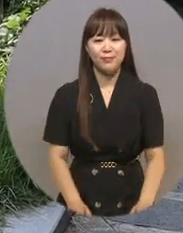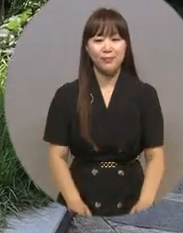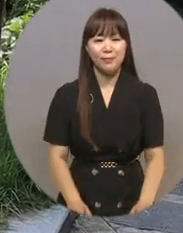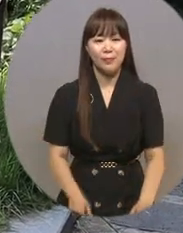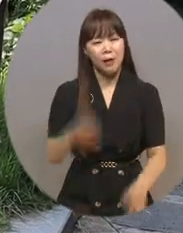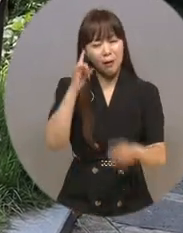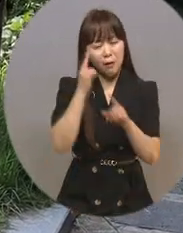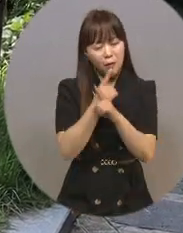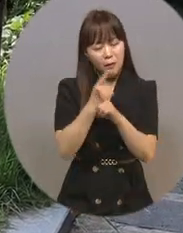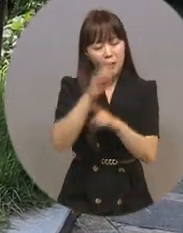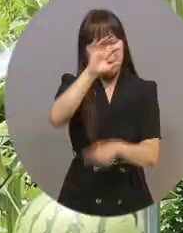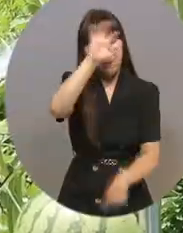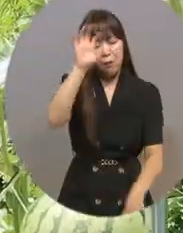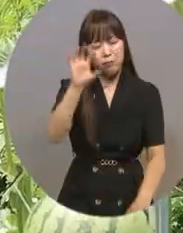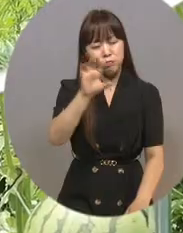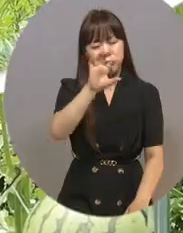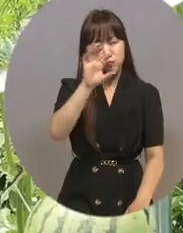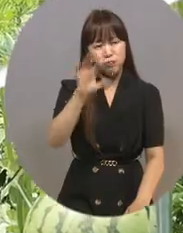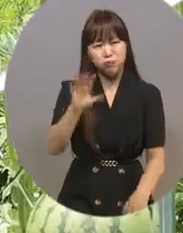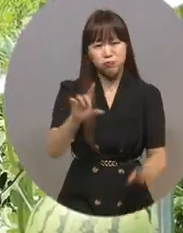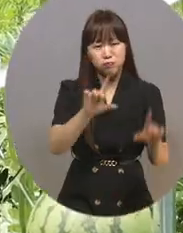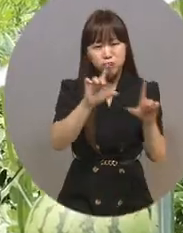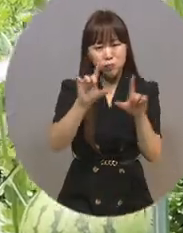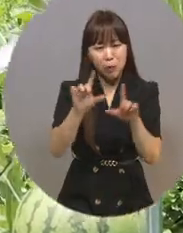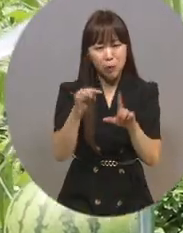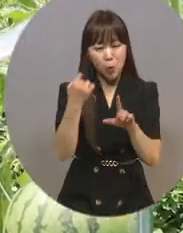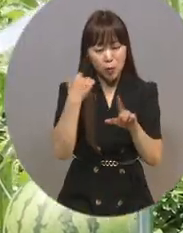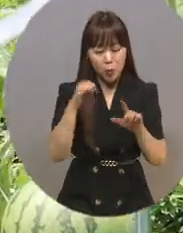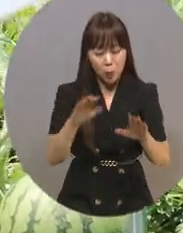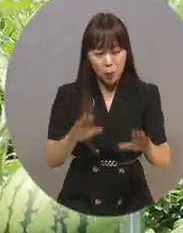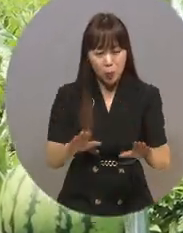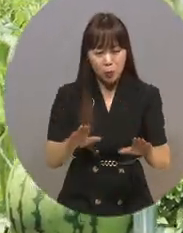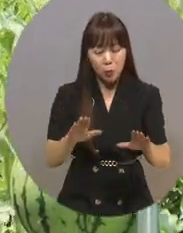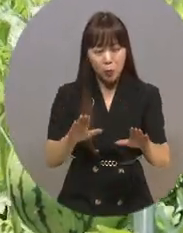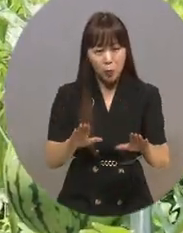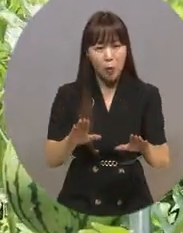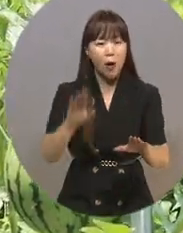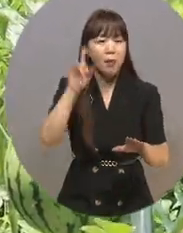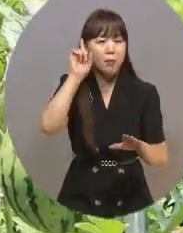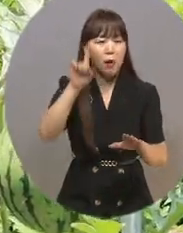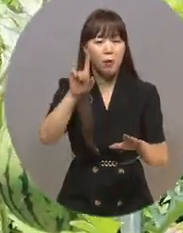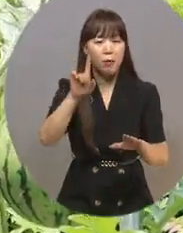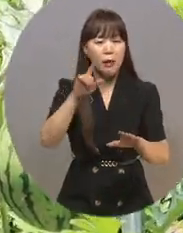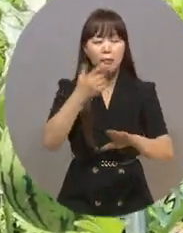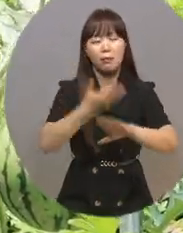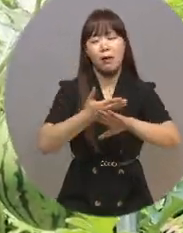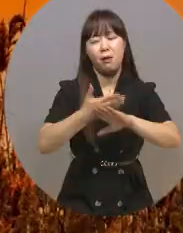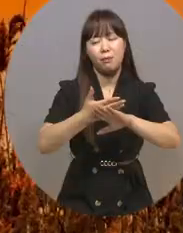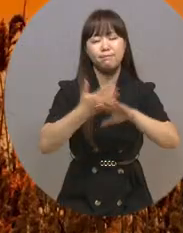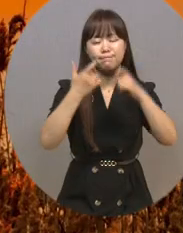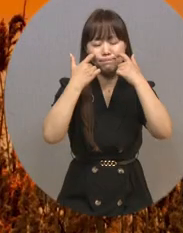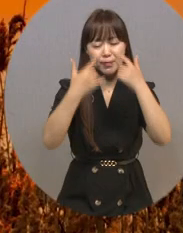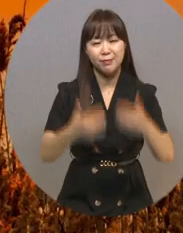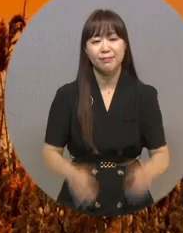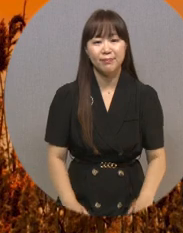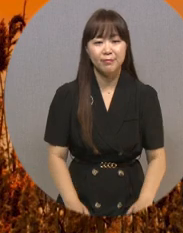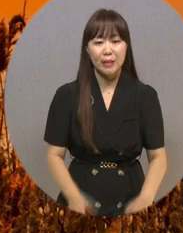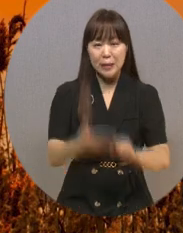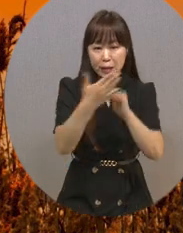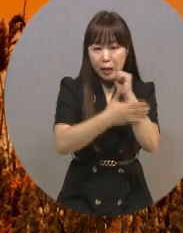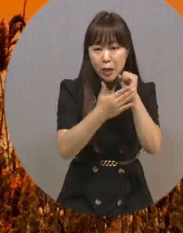매일 반복되는 삶에도 어제와 오늘, 오늘과 내일은 분명 다릅니다. 사진